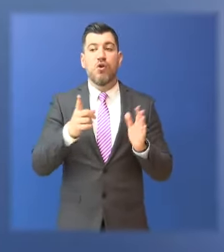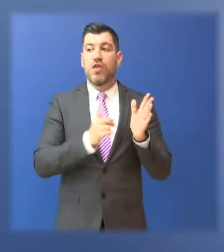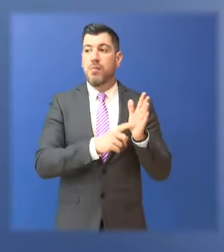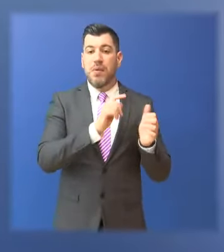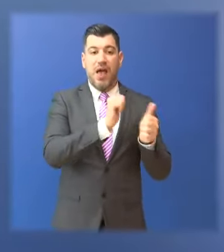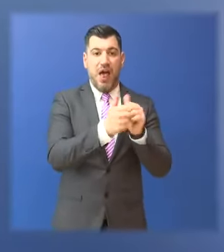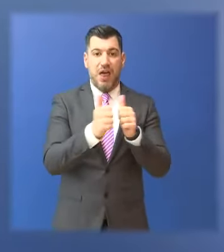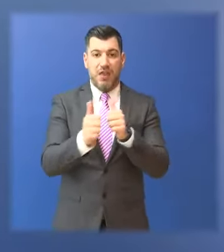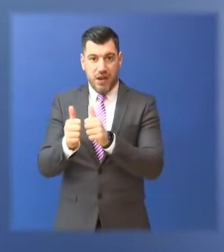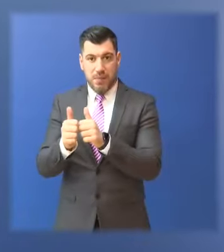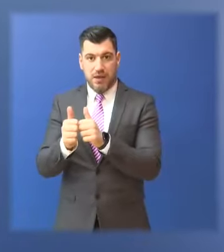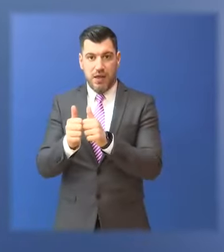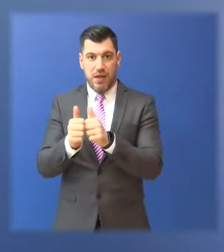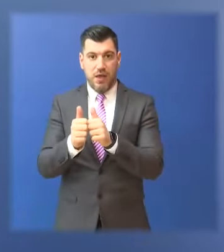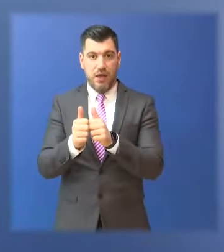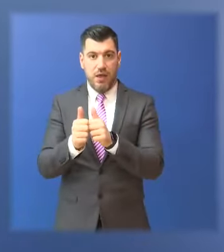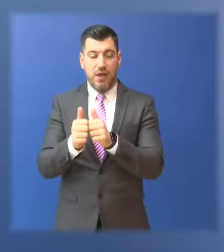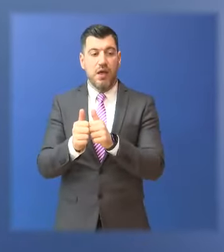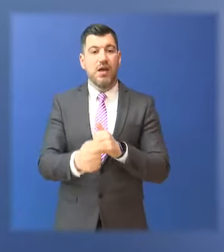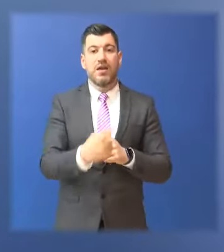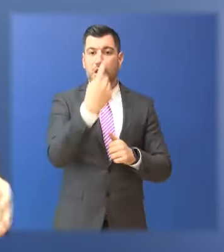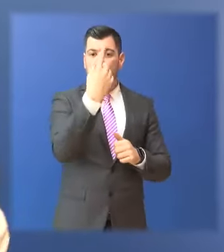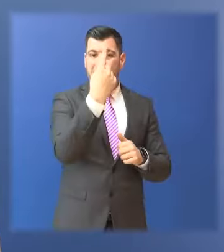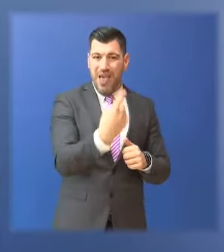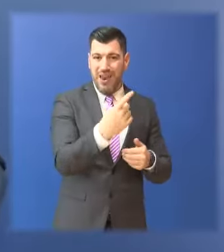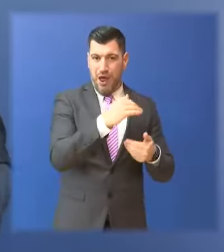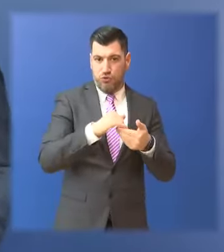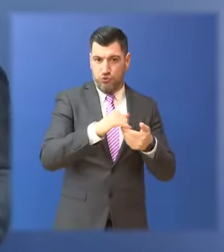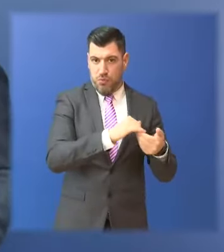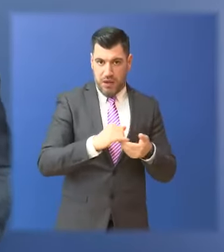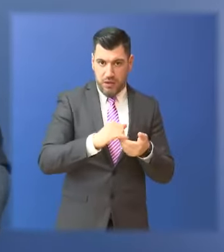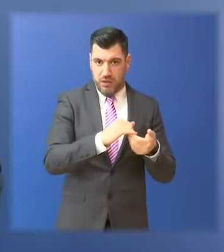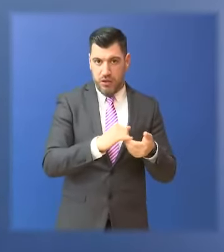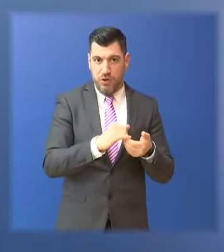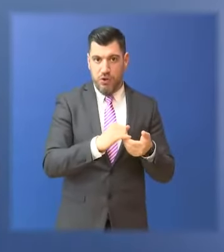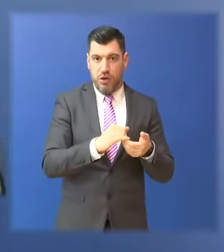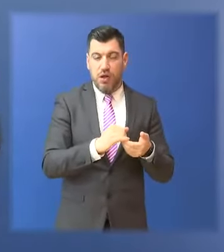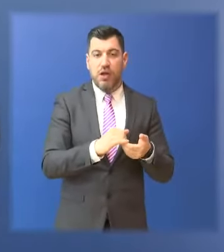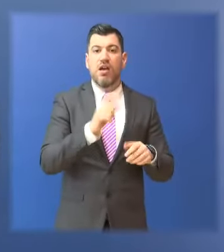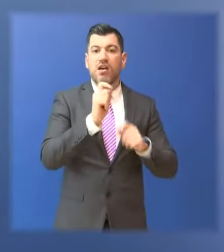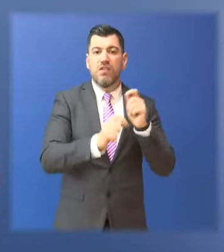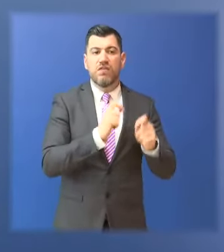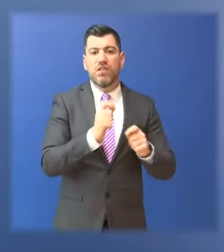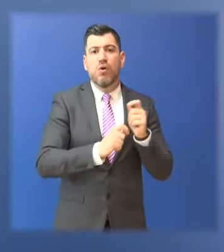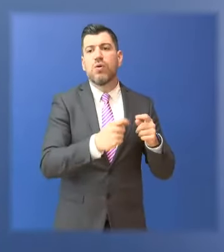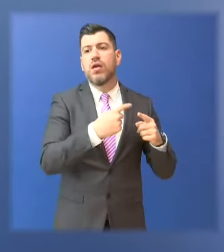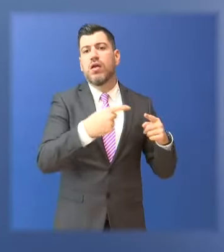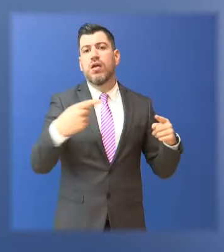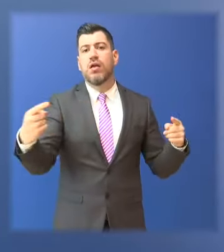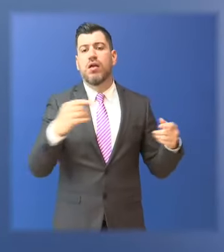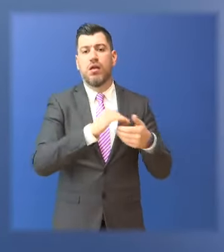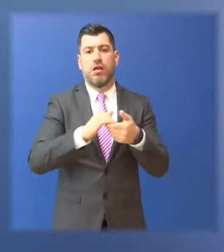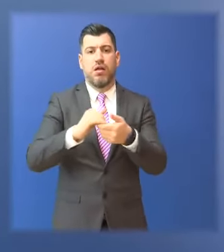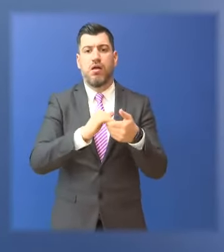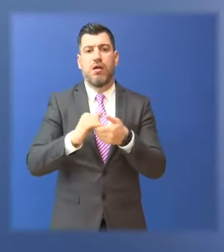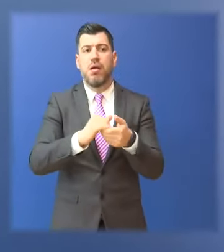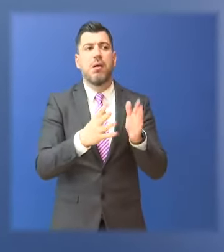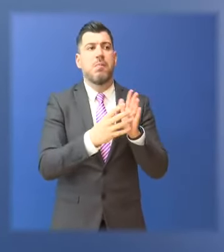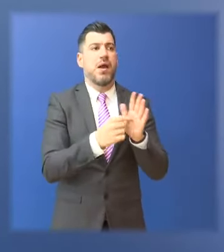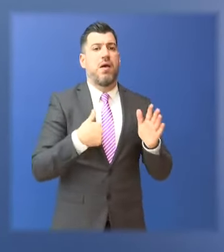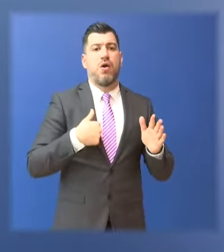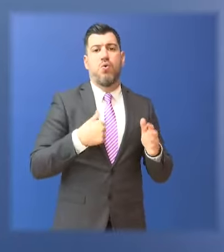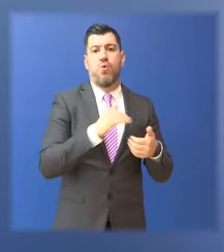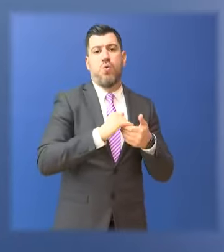πολλές, γιατί κάποιοι θα εμφανιστούν δίθεν ως φιλάθλοι της τάδε ομάδας της πετοσφαίρησης, φιλάθλοι της δίνα ομάδας του ping